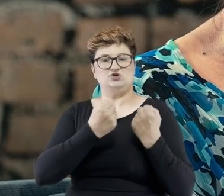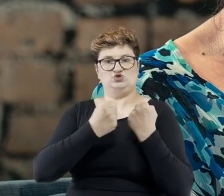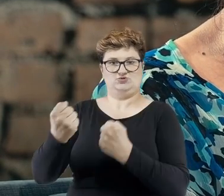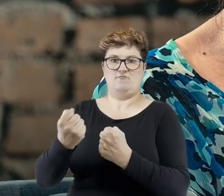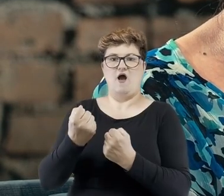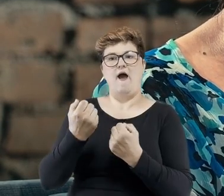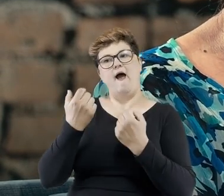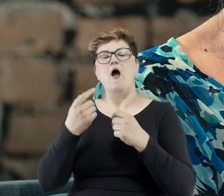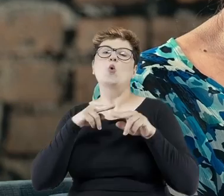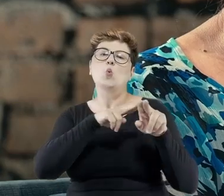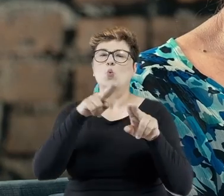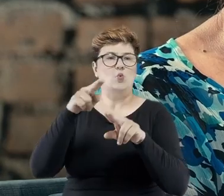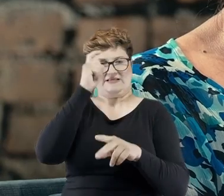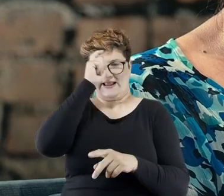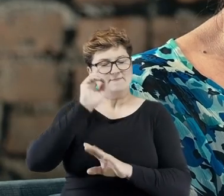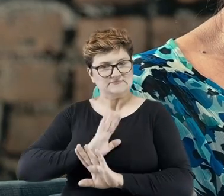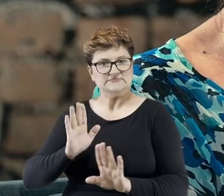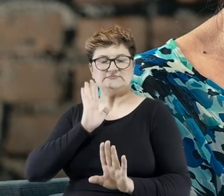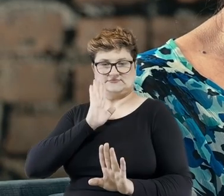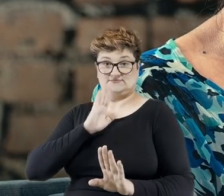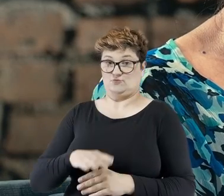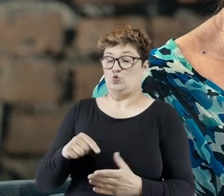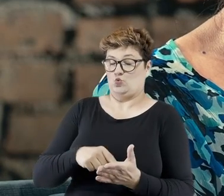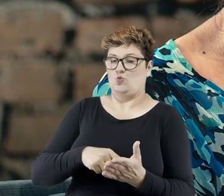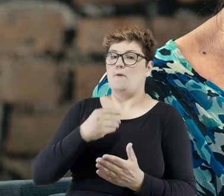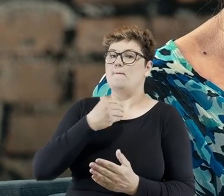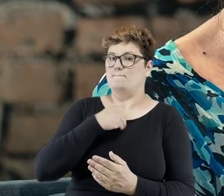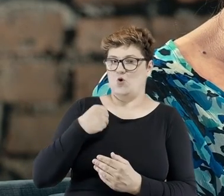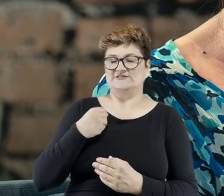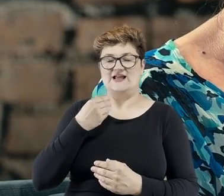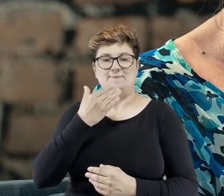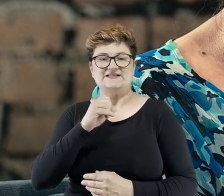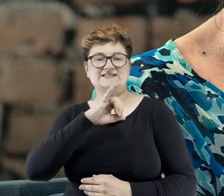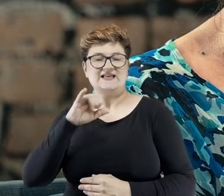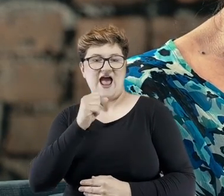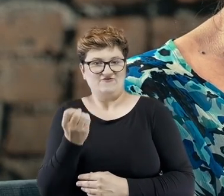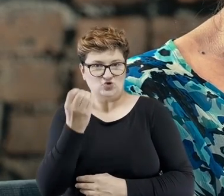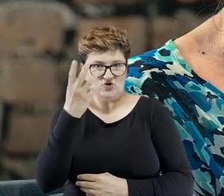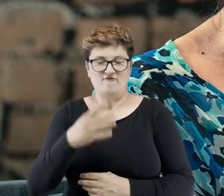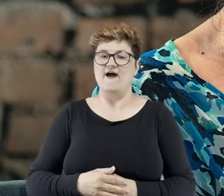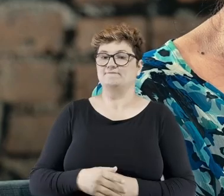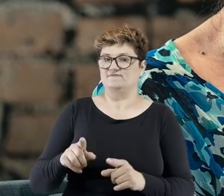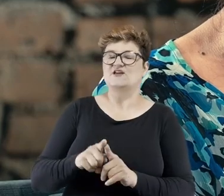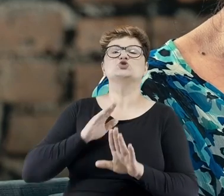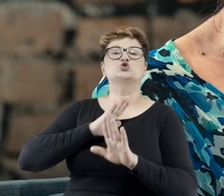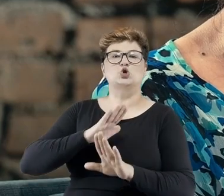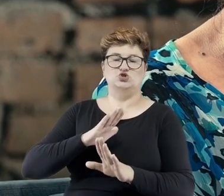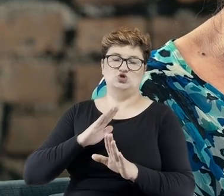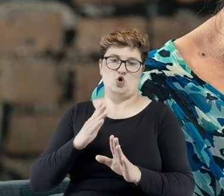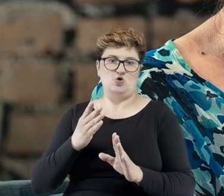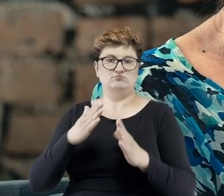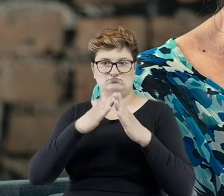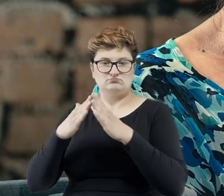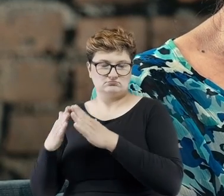traciły tą swoją tożsamość. Więc działała w polskiej misji dworcowej, prowadziła nawet przynajmniej działała w schronisku, tych schronisk było